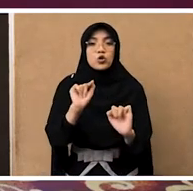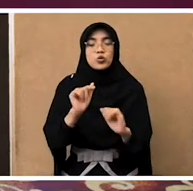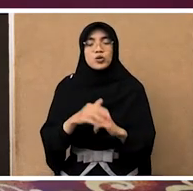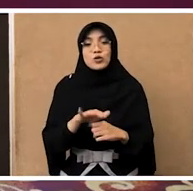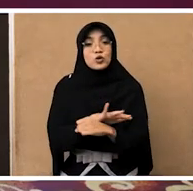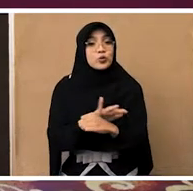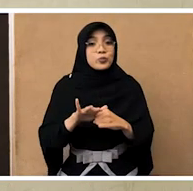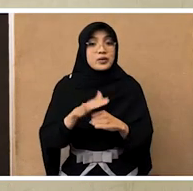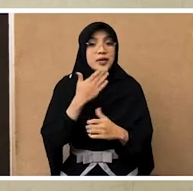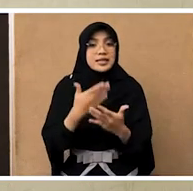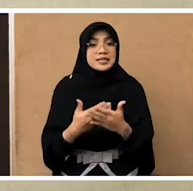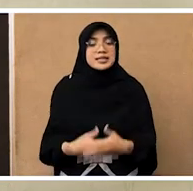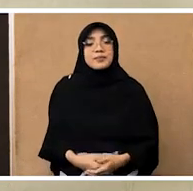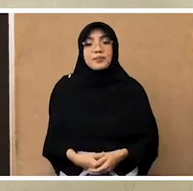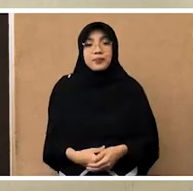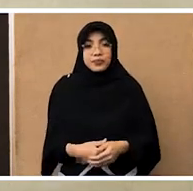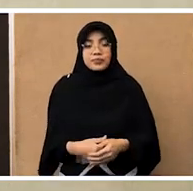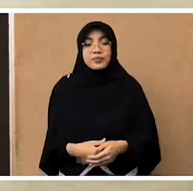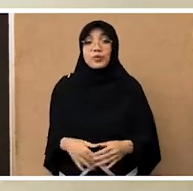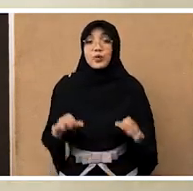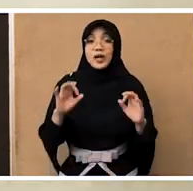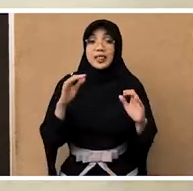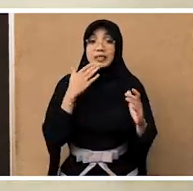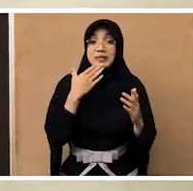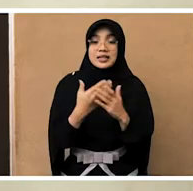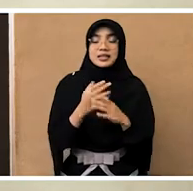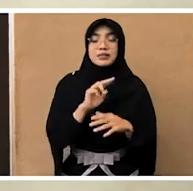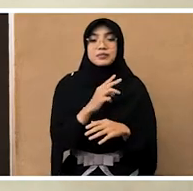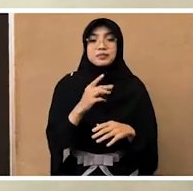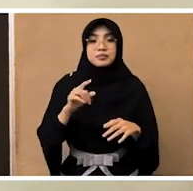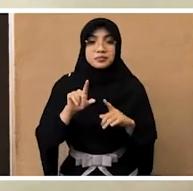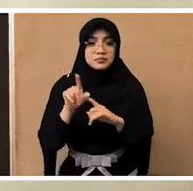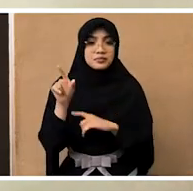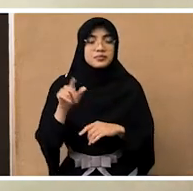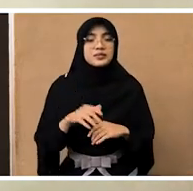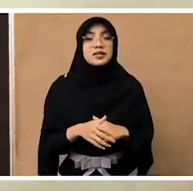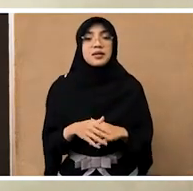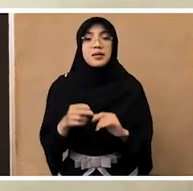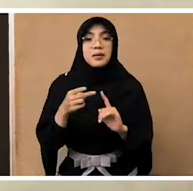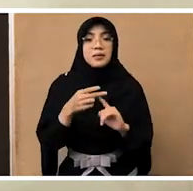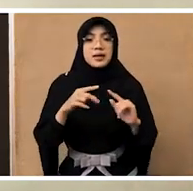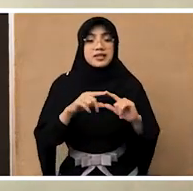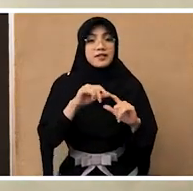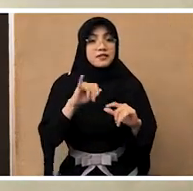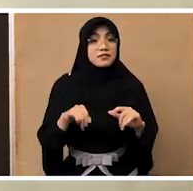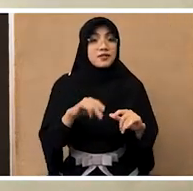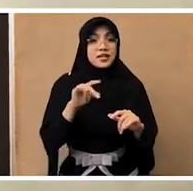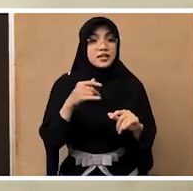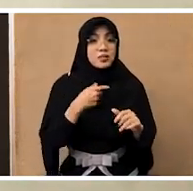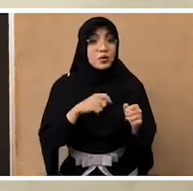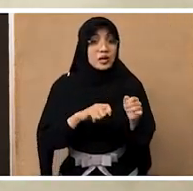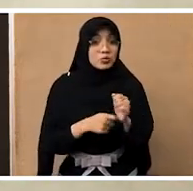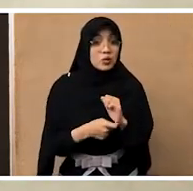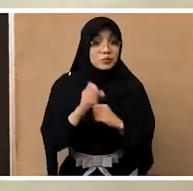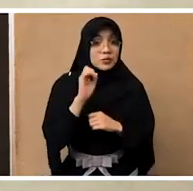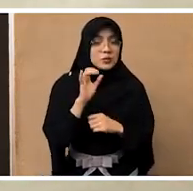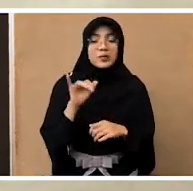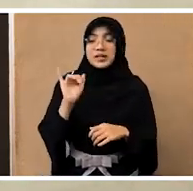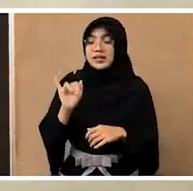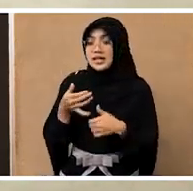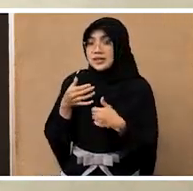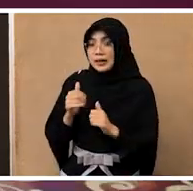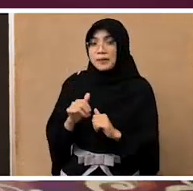Pak itu saja terima kasih Makasih Mbak Feri Mas Fajri Ada yang ingin direspon